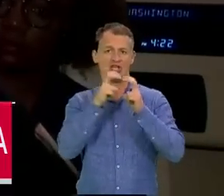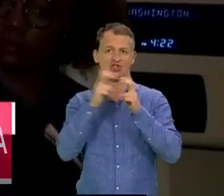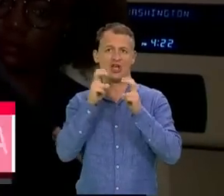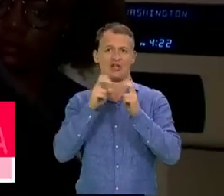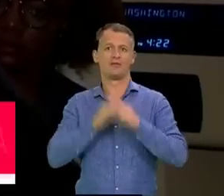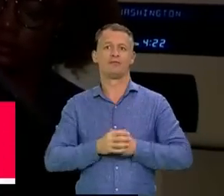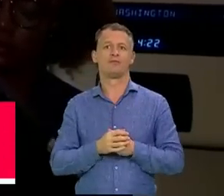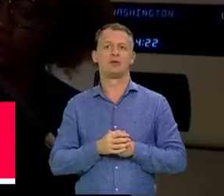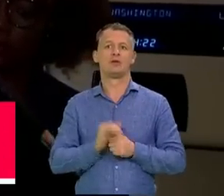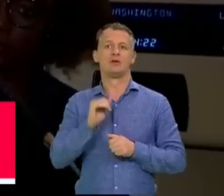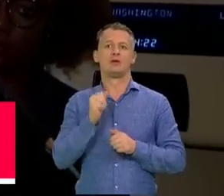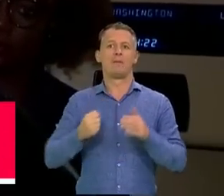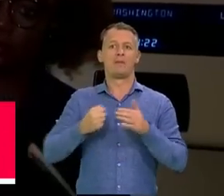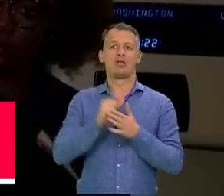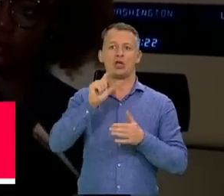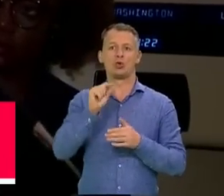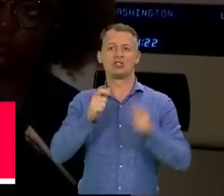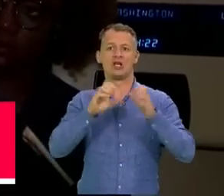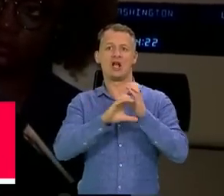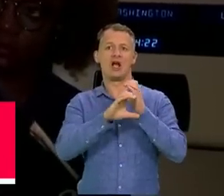a very